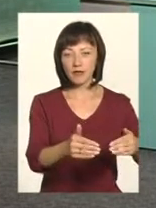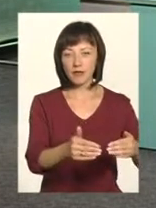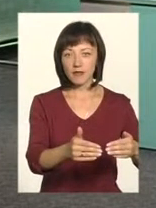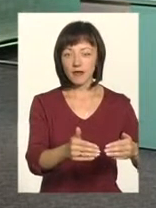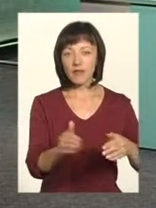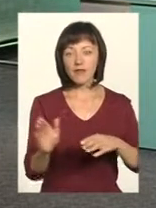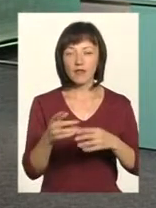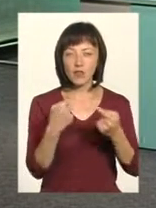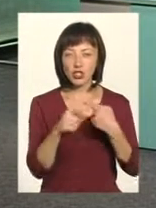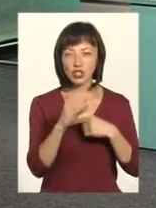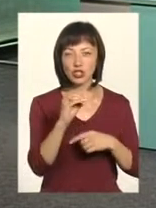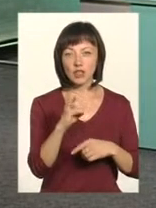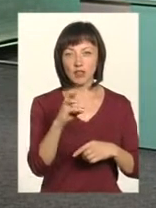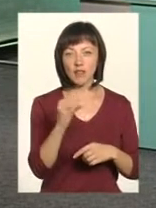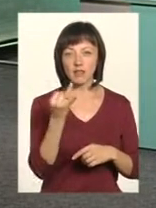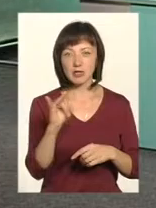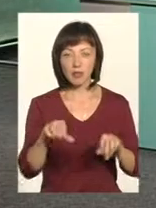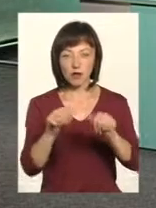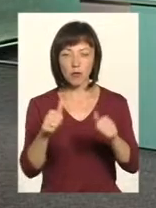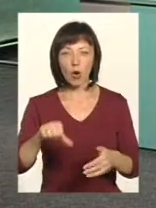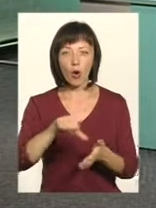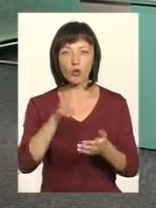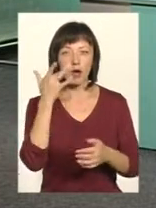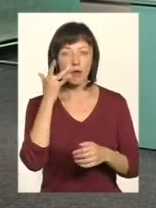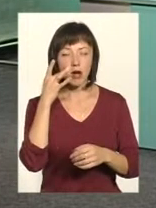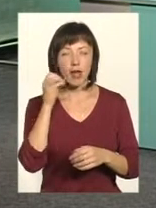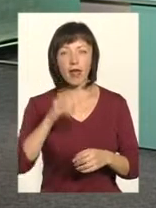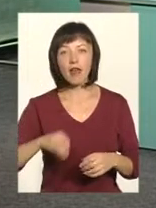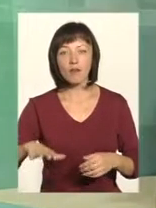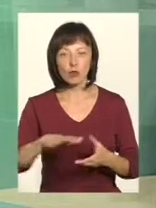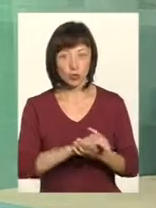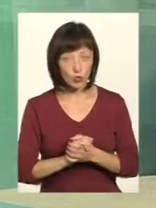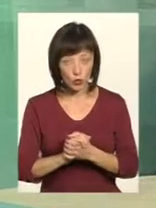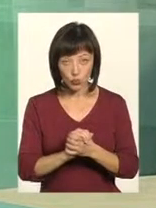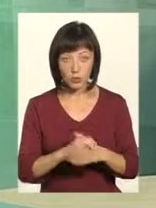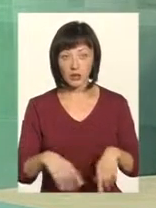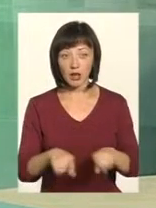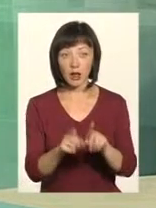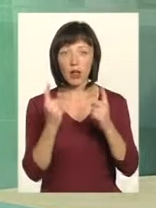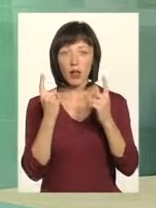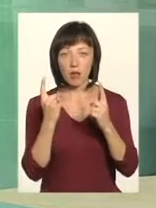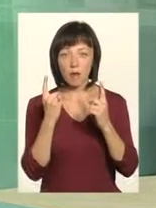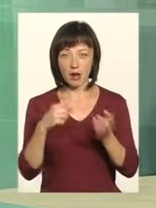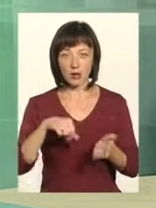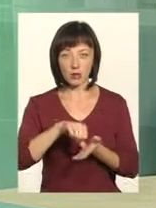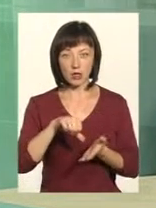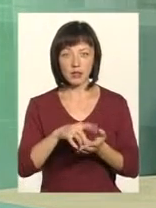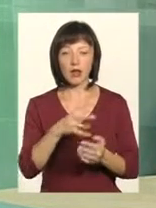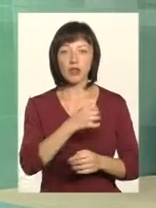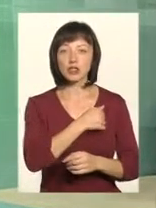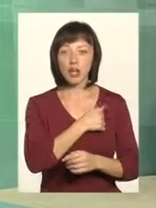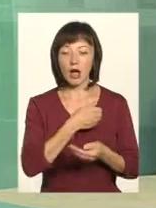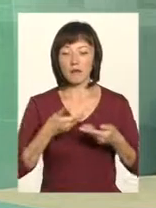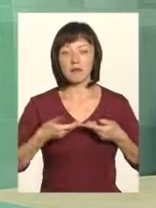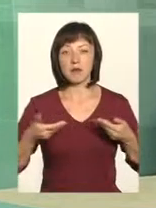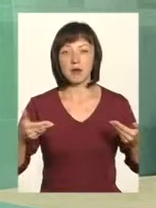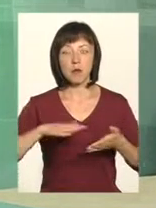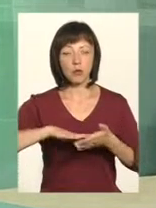Женевського формату, який передбачав участь Сполучених Штатів і Європейського Союзу, таких глобальних гравців. На жаль, ми